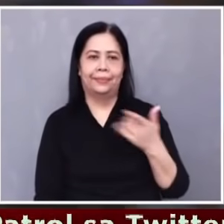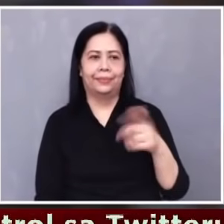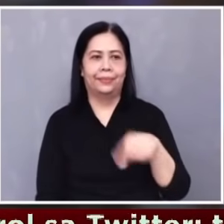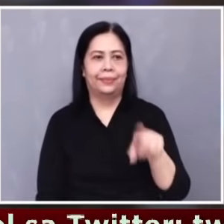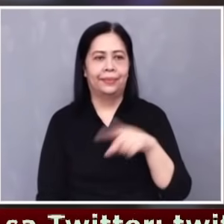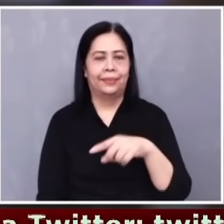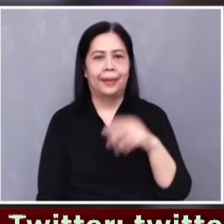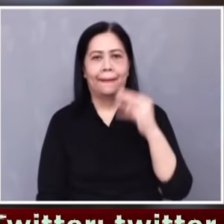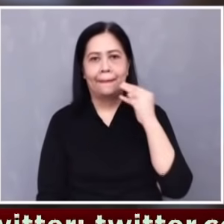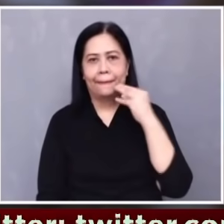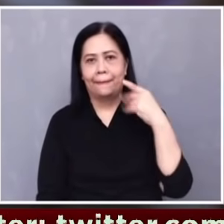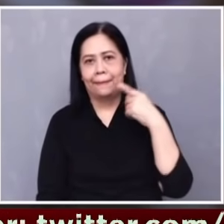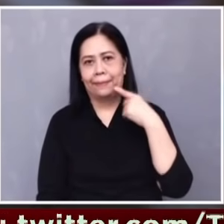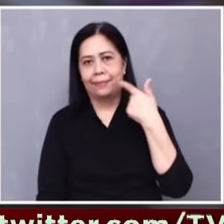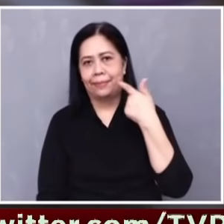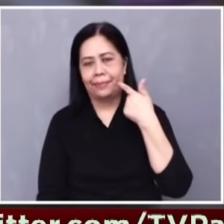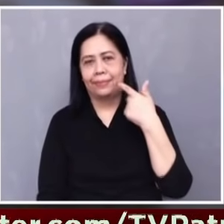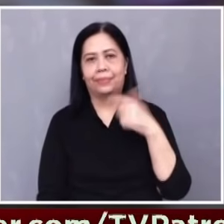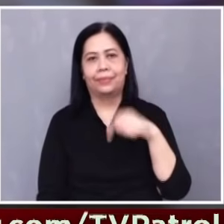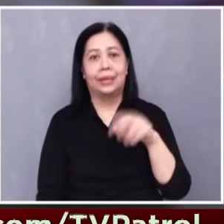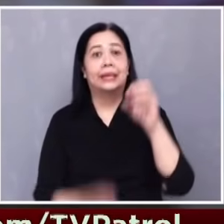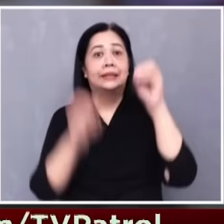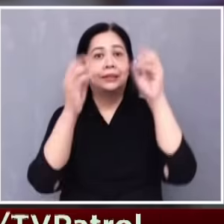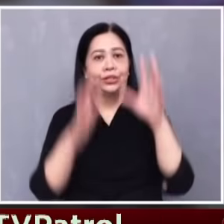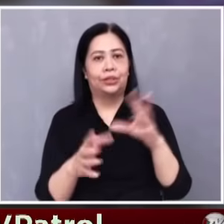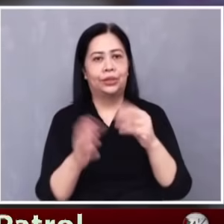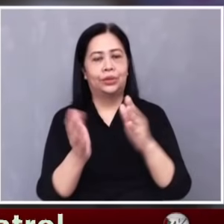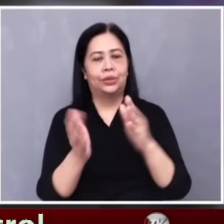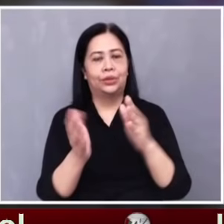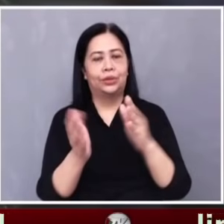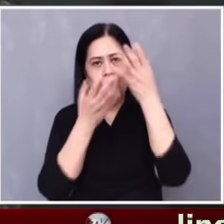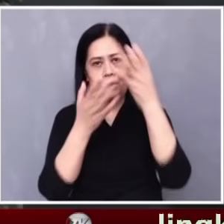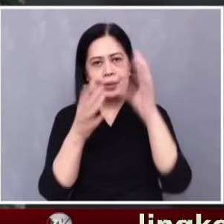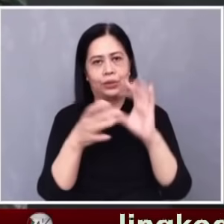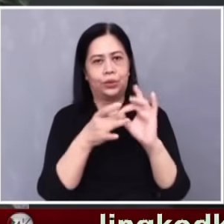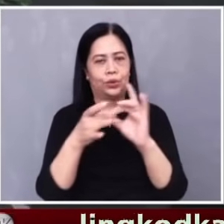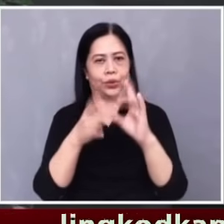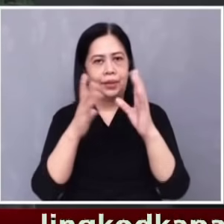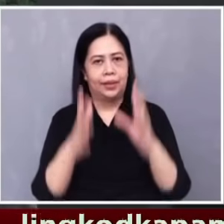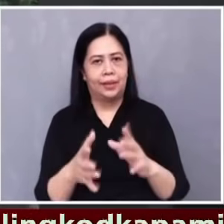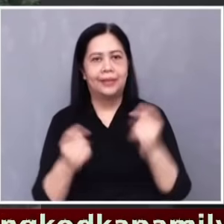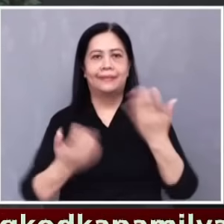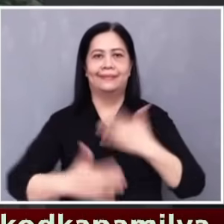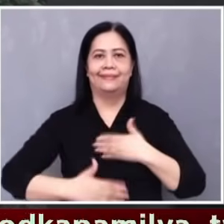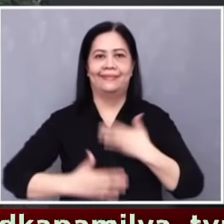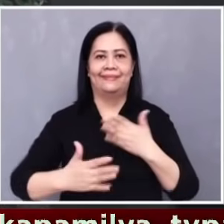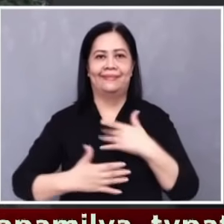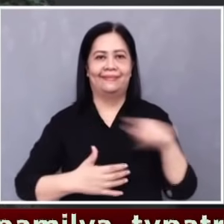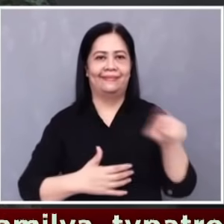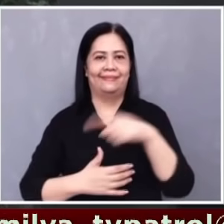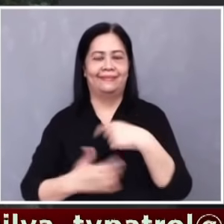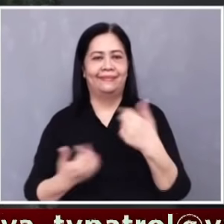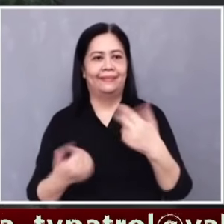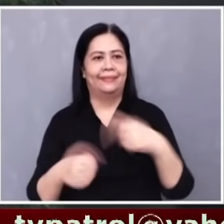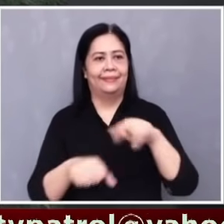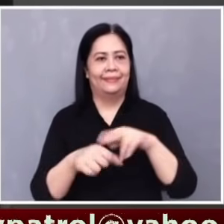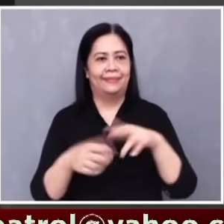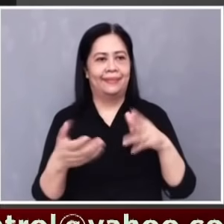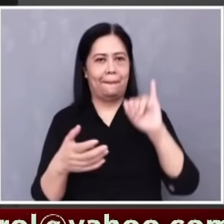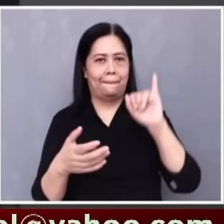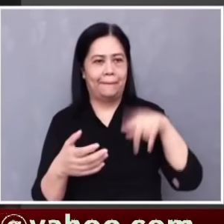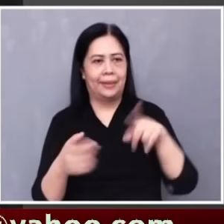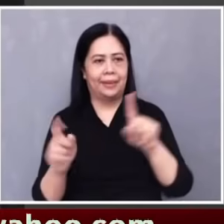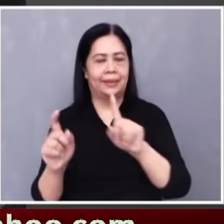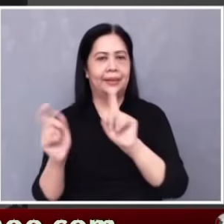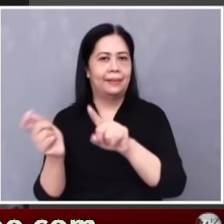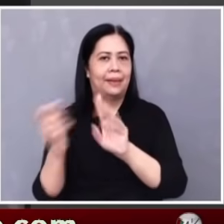Princess Gaspar, guro at school information coordinator, ang kasiyahan ng mga katutubong estudyanteng nagbalik eskwela sa